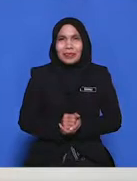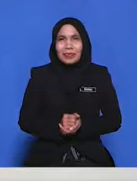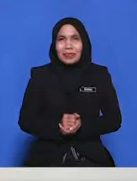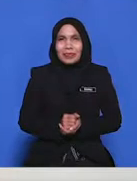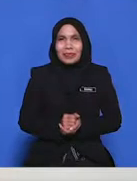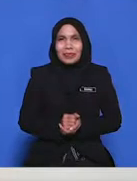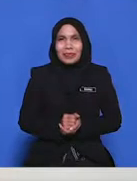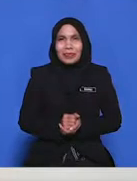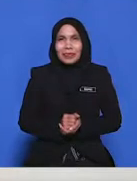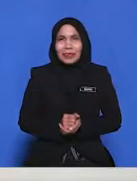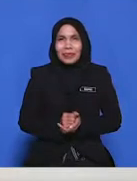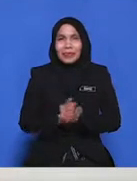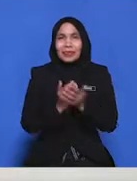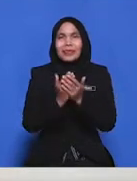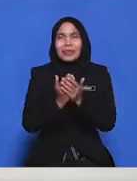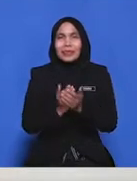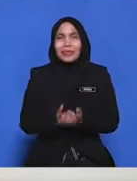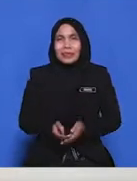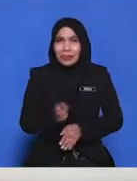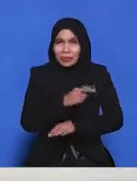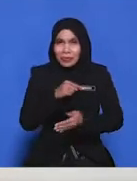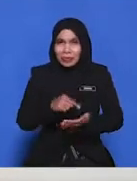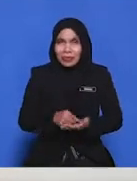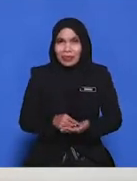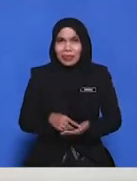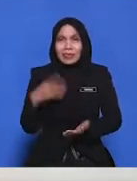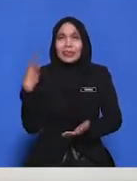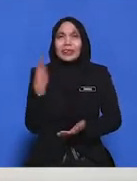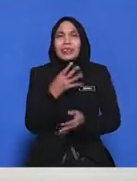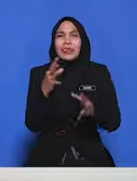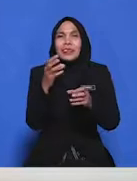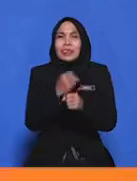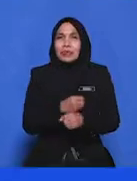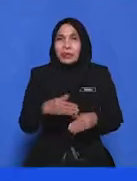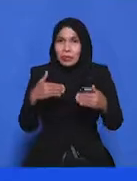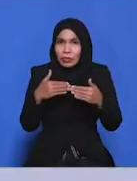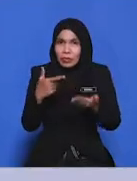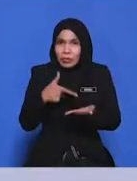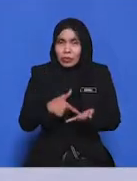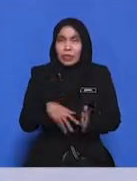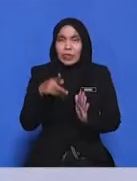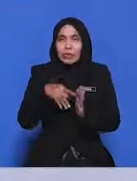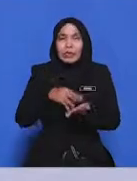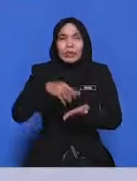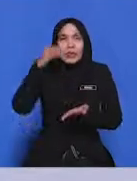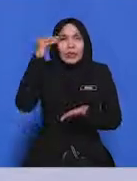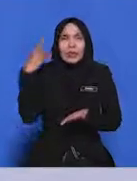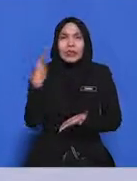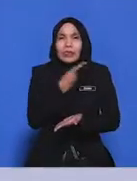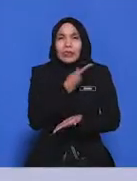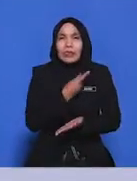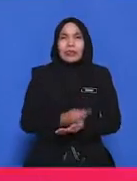wabarakatuh. Alhamdulillah, hari ini kita dapat menyambung lagi pembelajaran kita dalam subjek Pendidikan